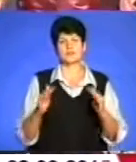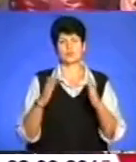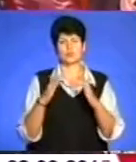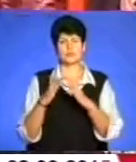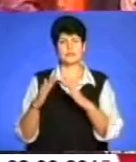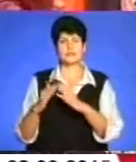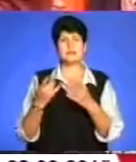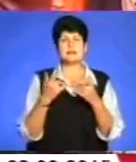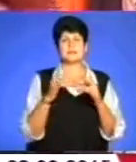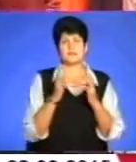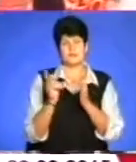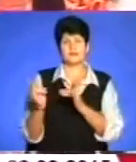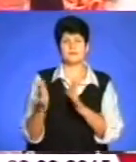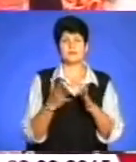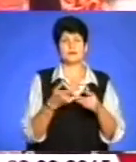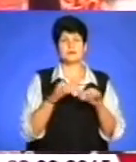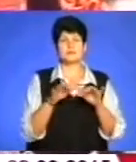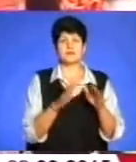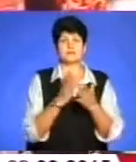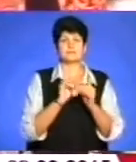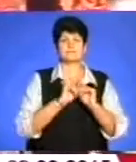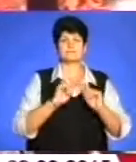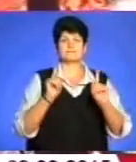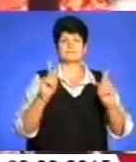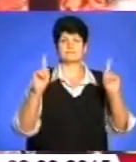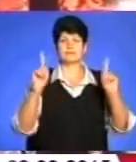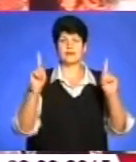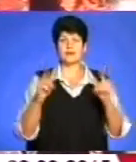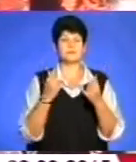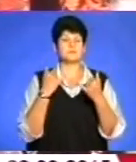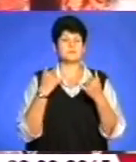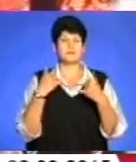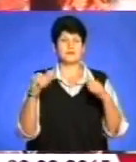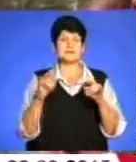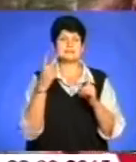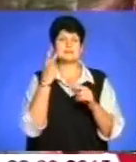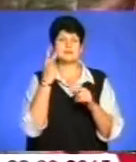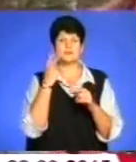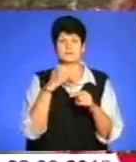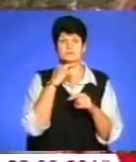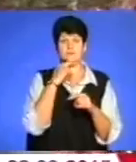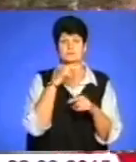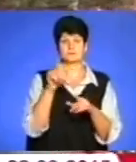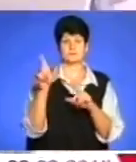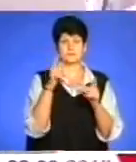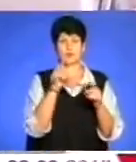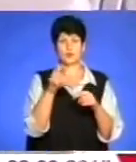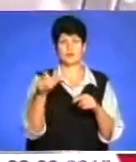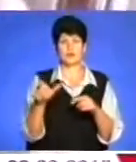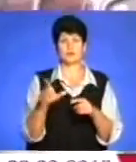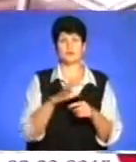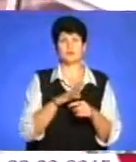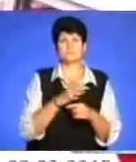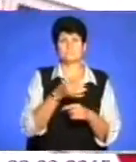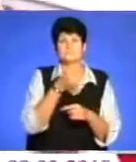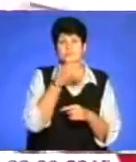цікаву ідею, вирізняються на фоні інших ексклюзивністю та неординарністю, завжди привертали увагу людей і ставали